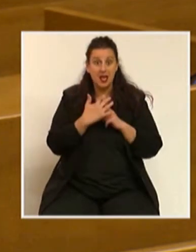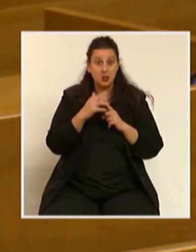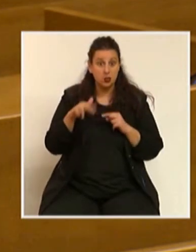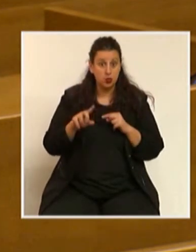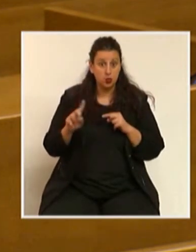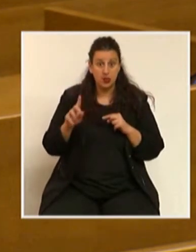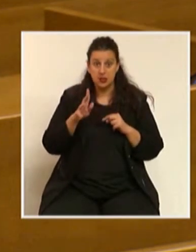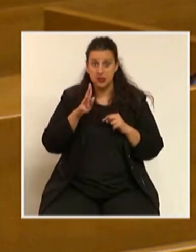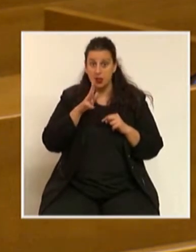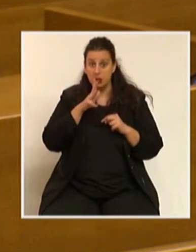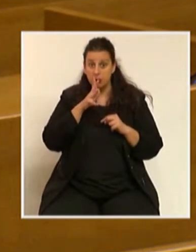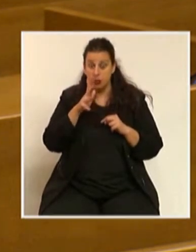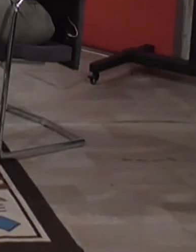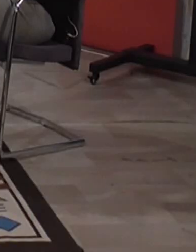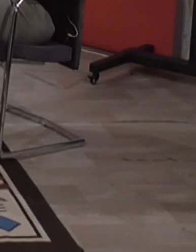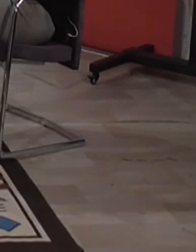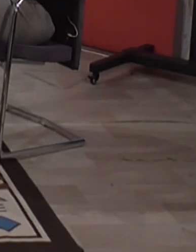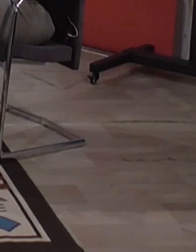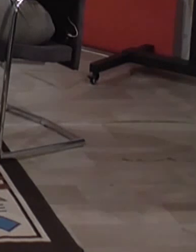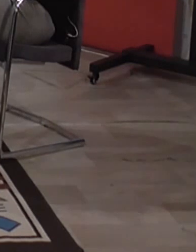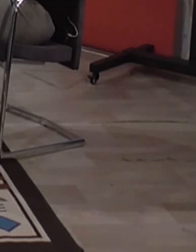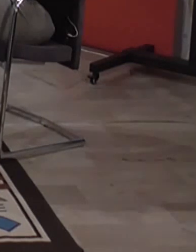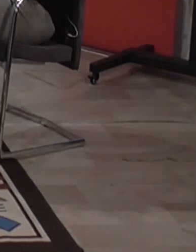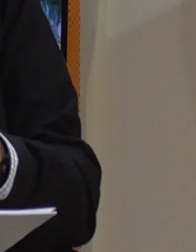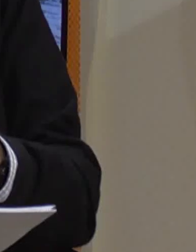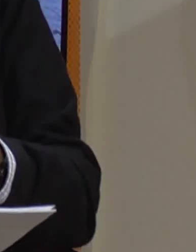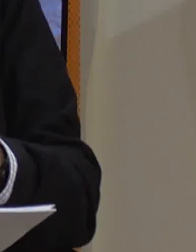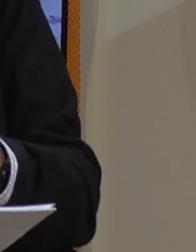d'explicar als teus electors, no? I ara